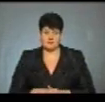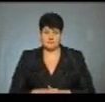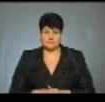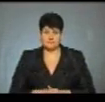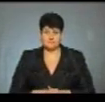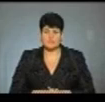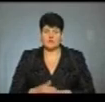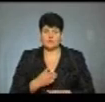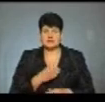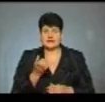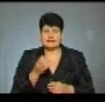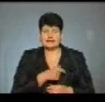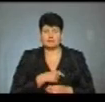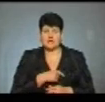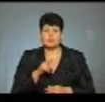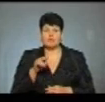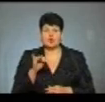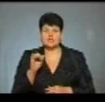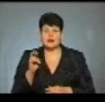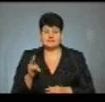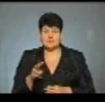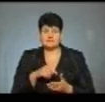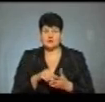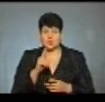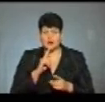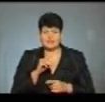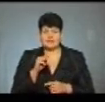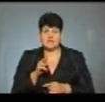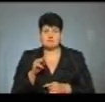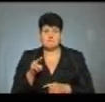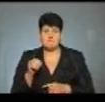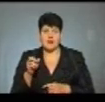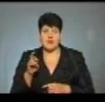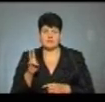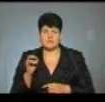запитання поставив депутат Почаївської міської ради Тарас Паляниця.